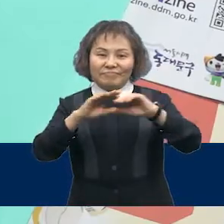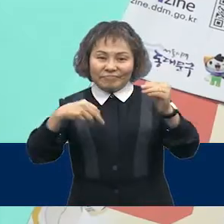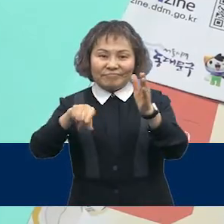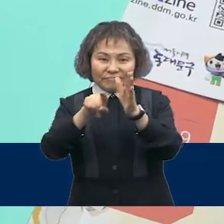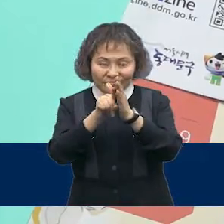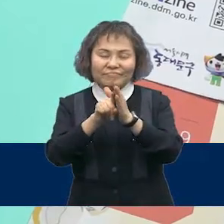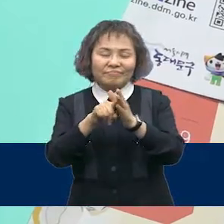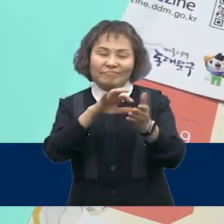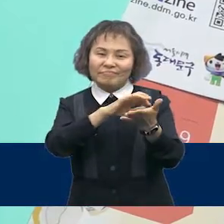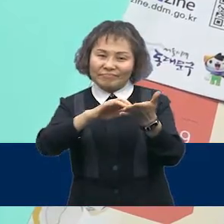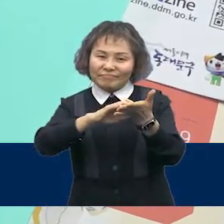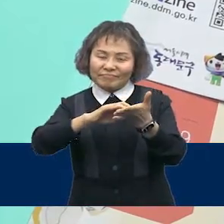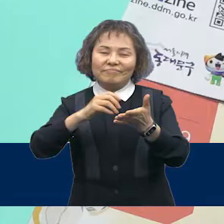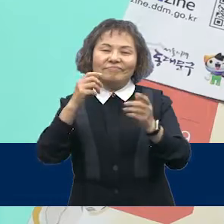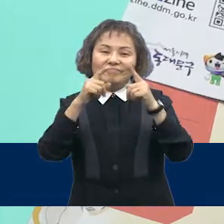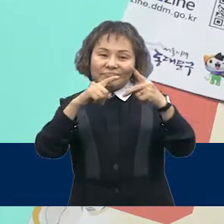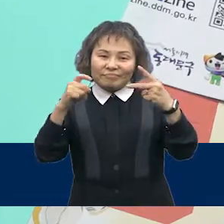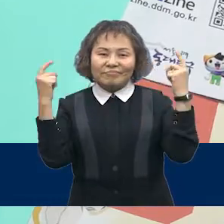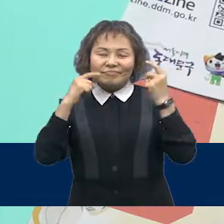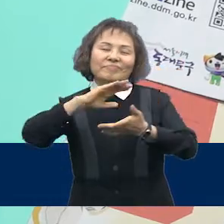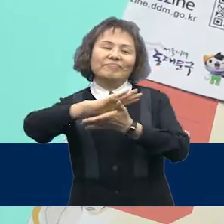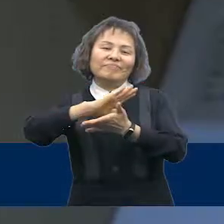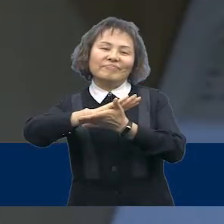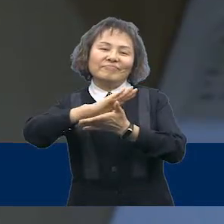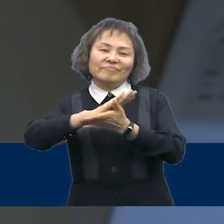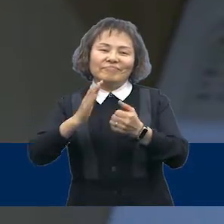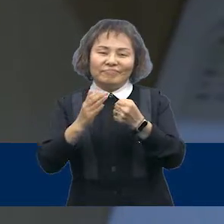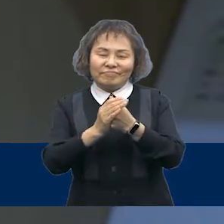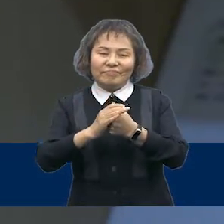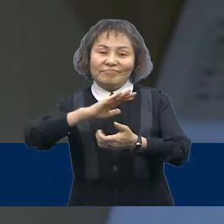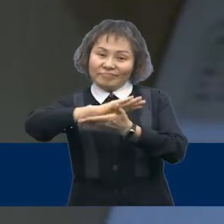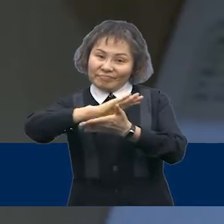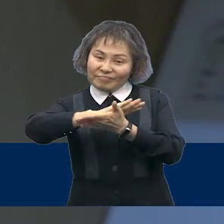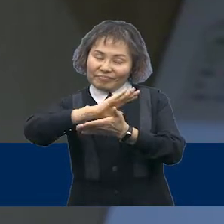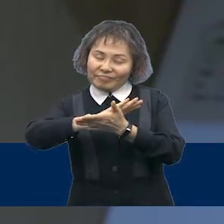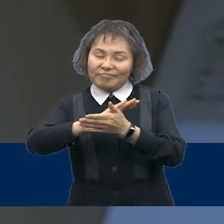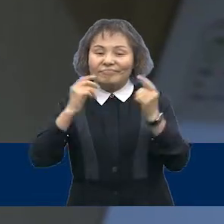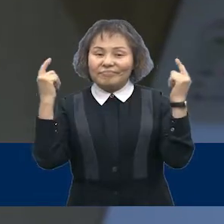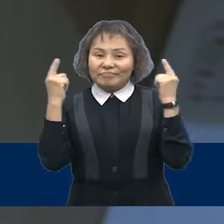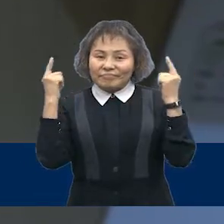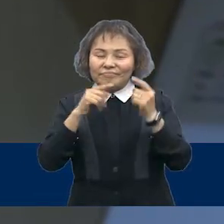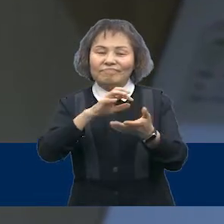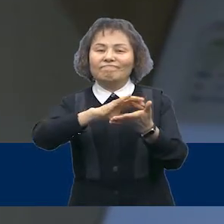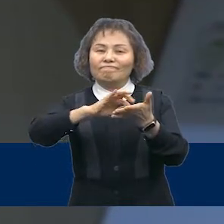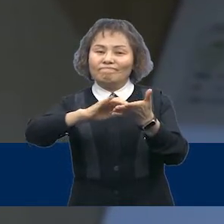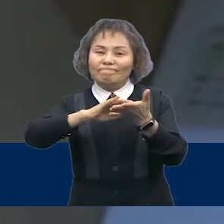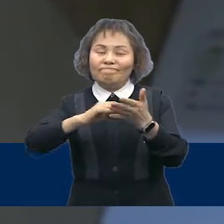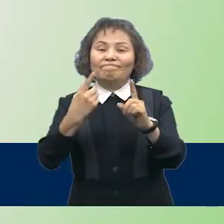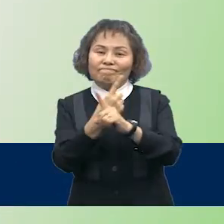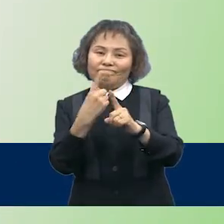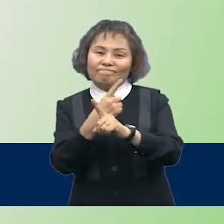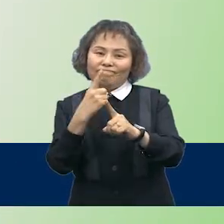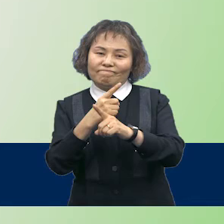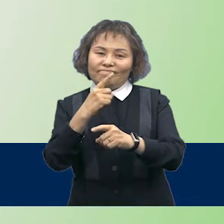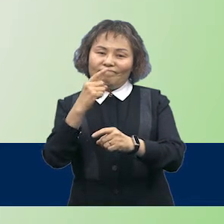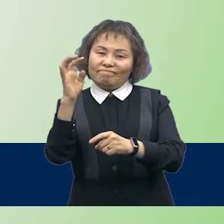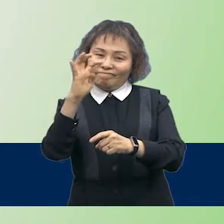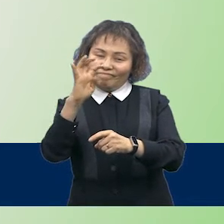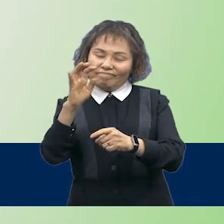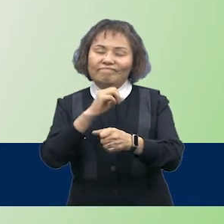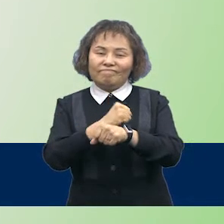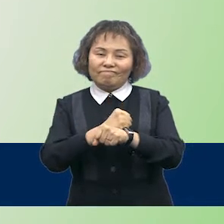해소를 위해 점자판 동대문구 소식지를 발행합니다 매월 발행되는 동대문구 소식을 점자로 번 약해